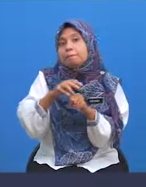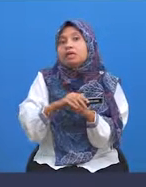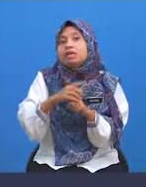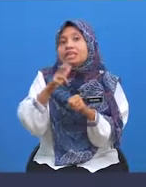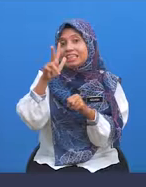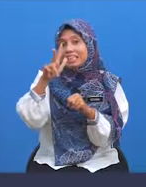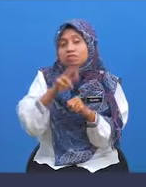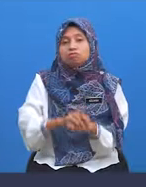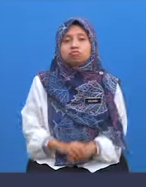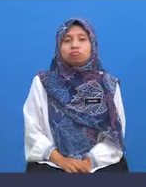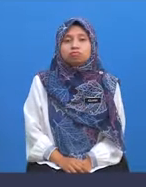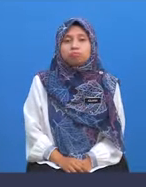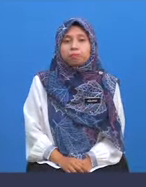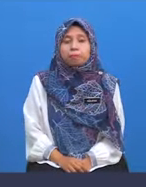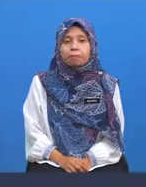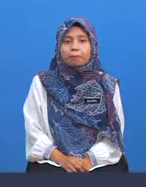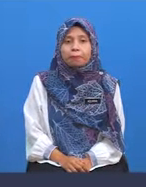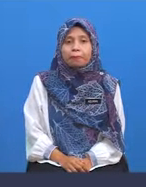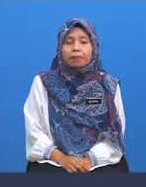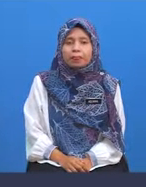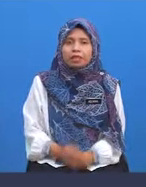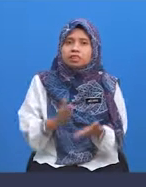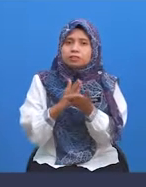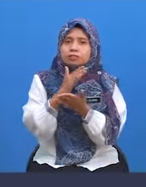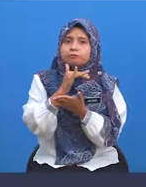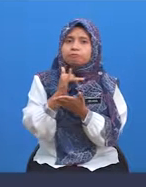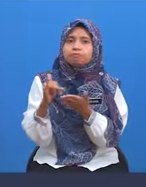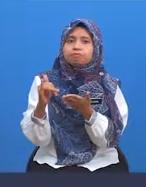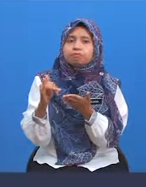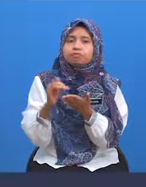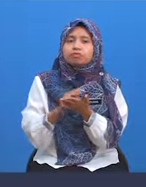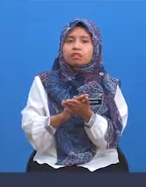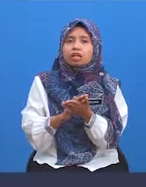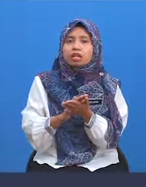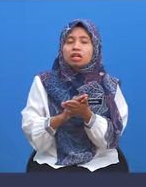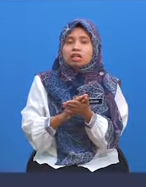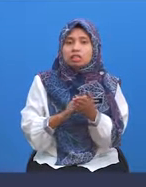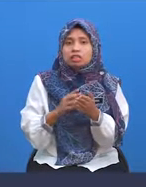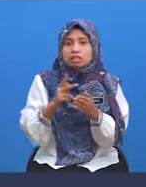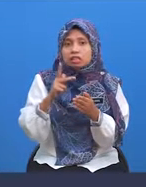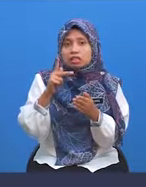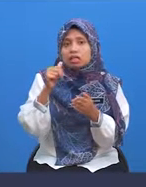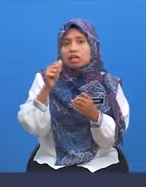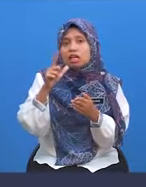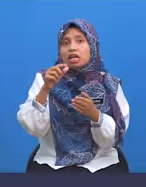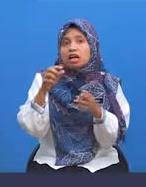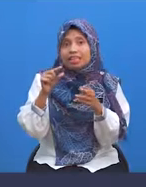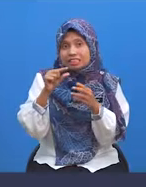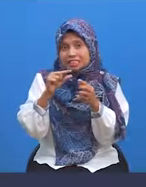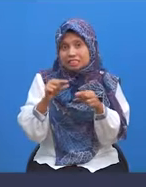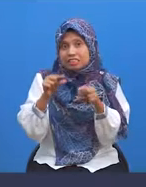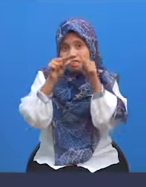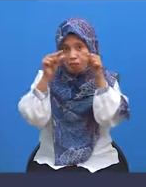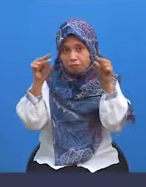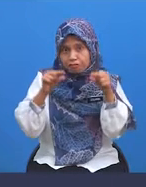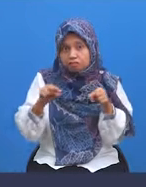Seterusnya, kalau graf kita masih lagi sama seperti asal, iaitu 1.